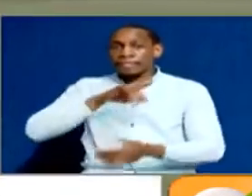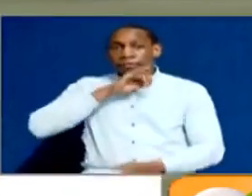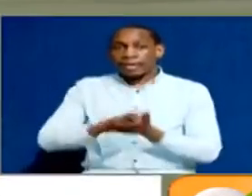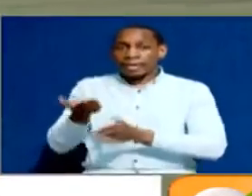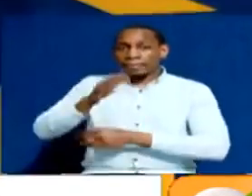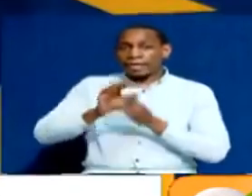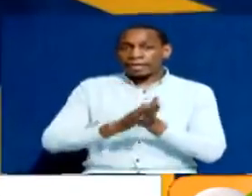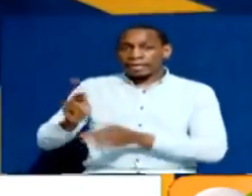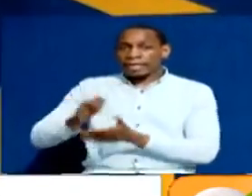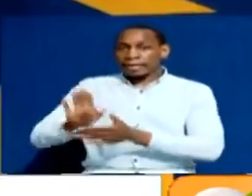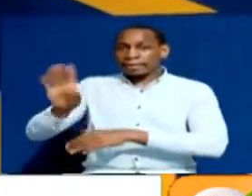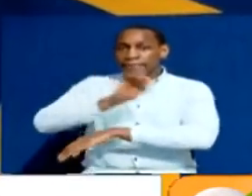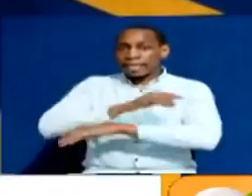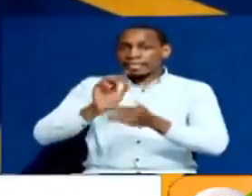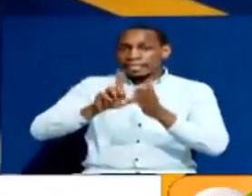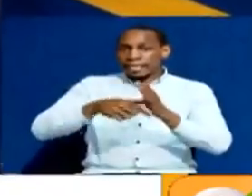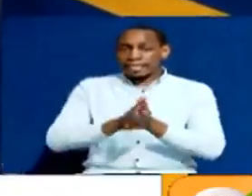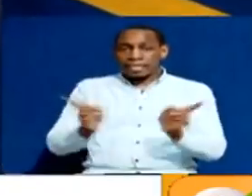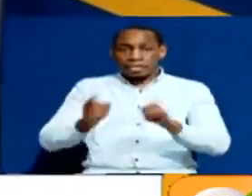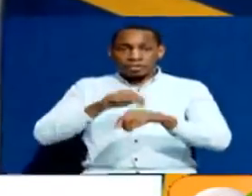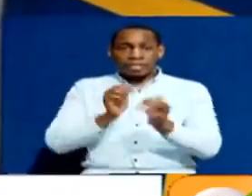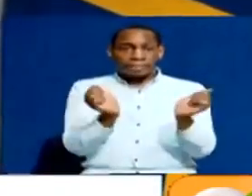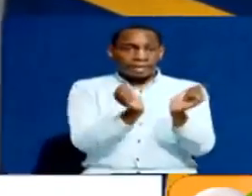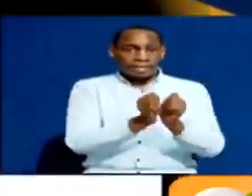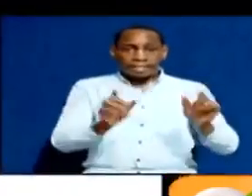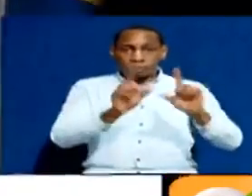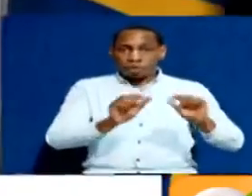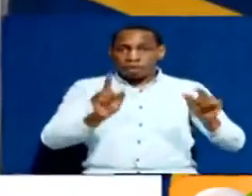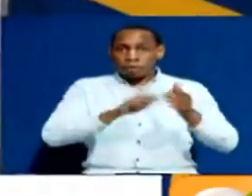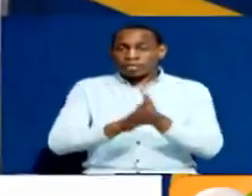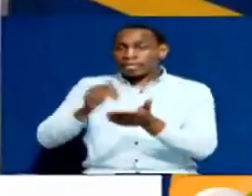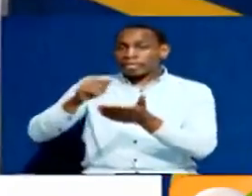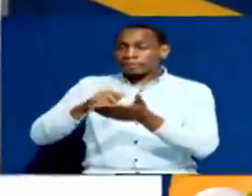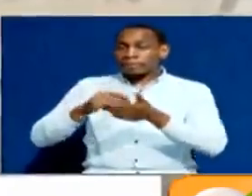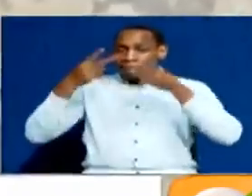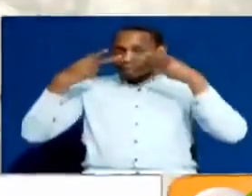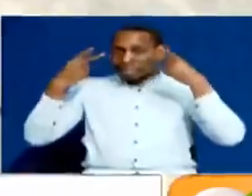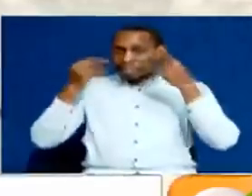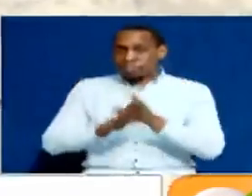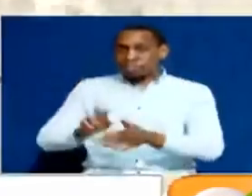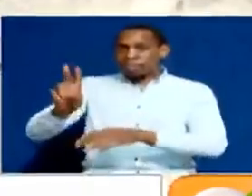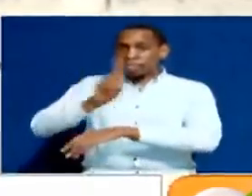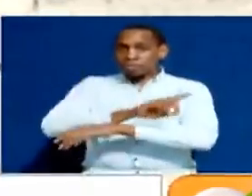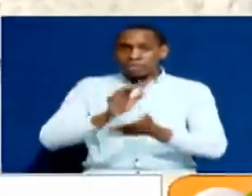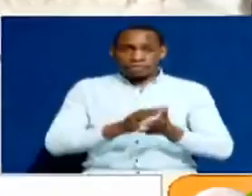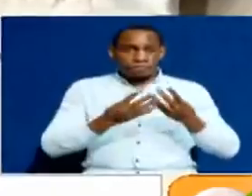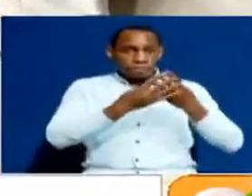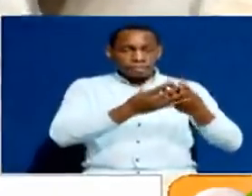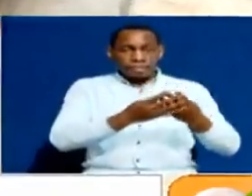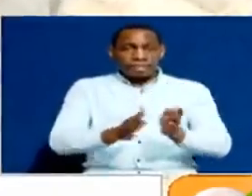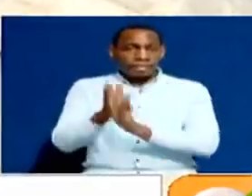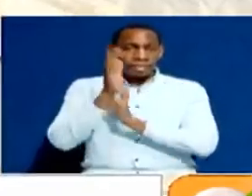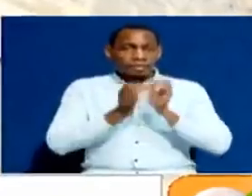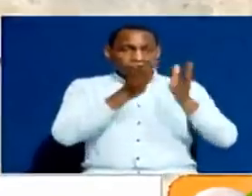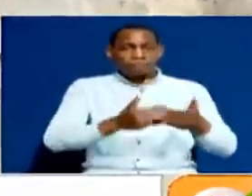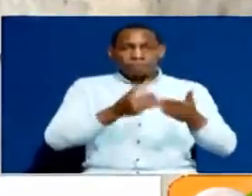na kurejea nchini siku 5 baadaye. Muda mfupi baadaye alikamatwa kwa tuhuma za kuhusika na ugaidi. Kwa siku 2 alizuiliwa na maafisa wa